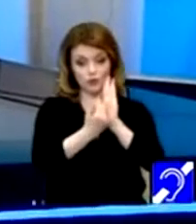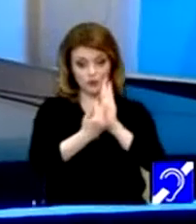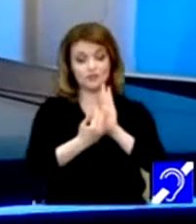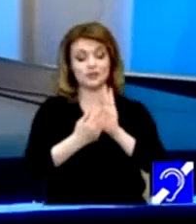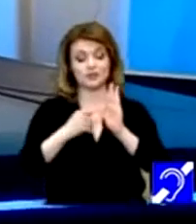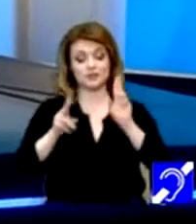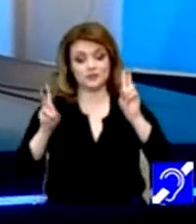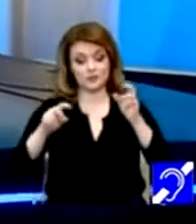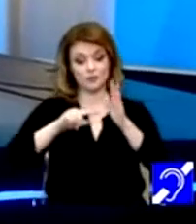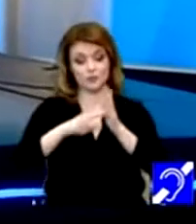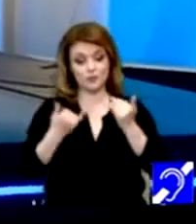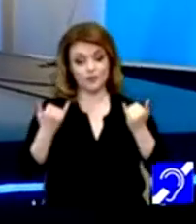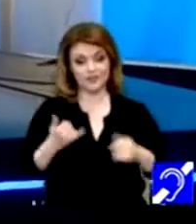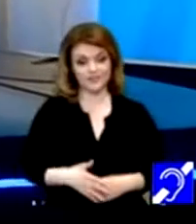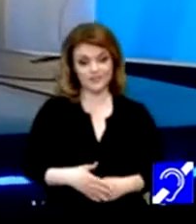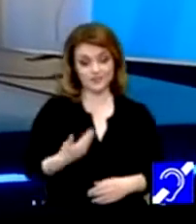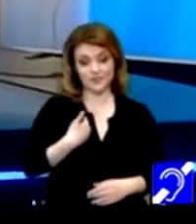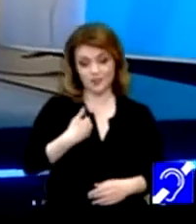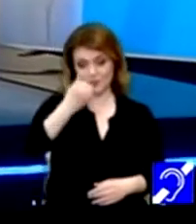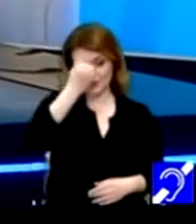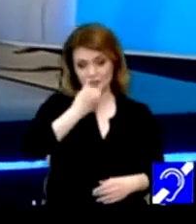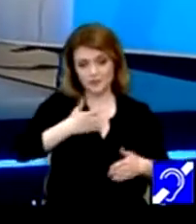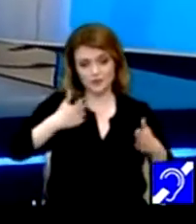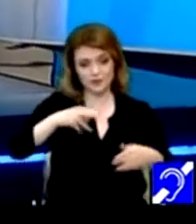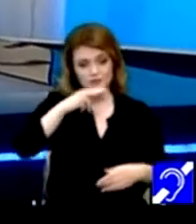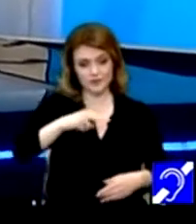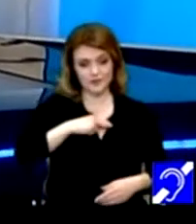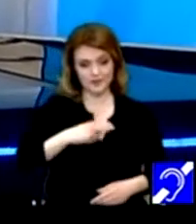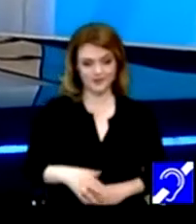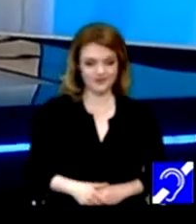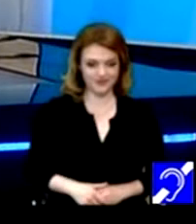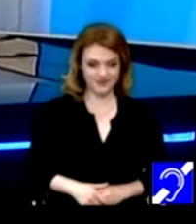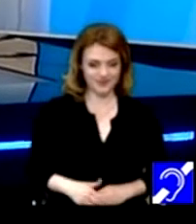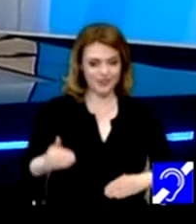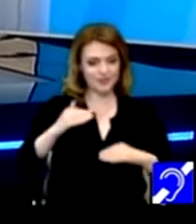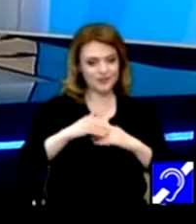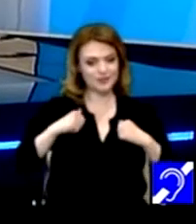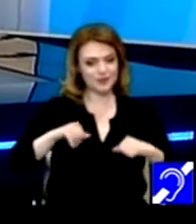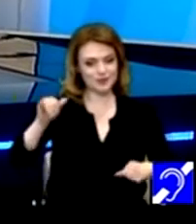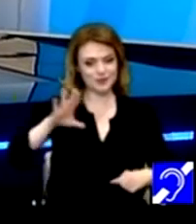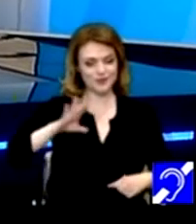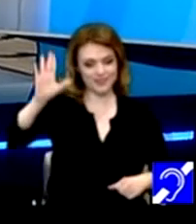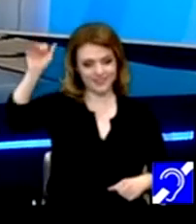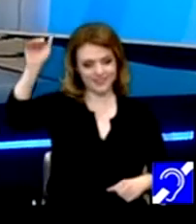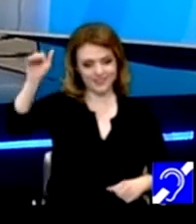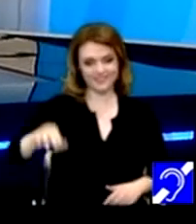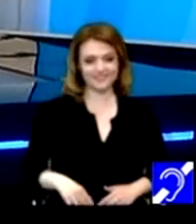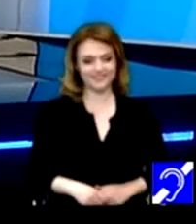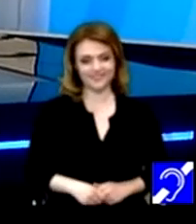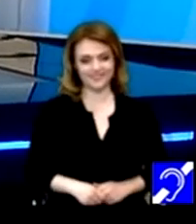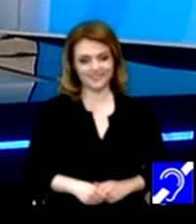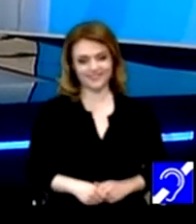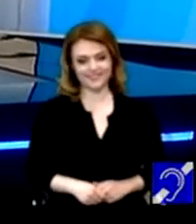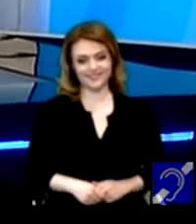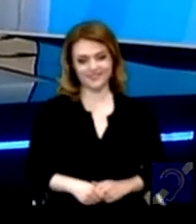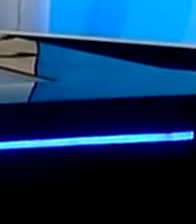ora 22. Eu sunt Irina Bejenaru și în numele echipei vă mulțumesc că ne priviți. O seară liniștită vă doresc. La revedere!